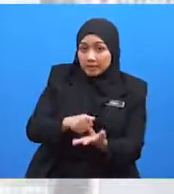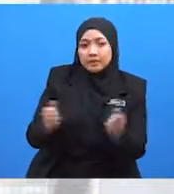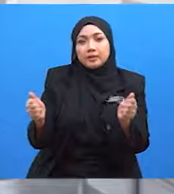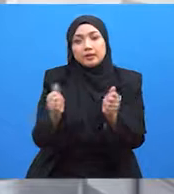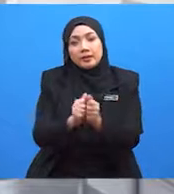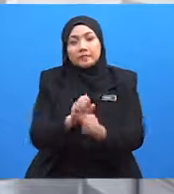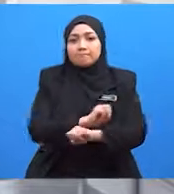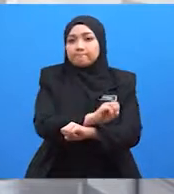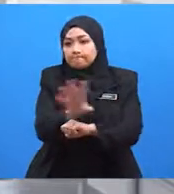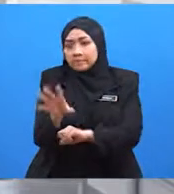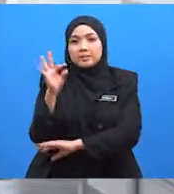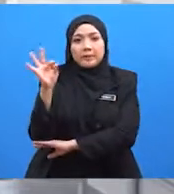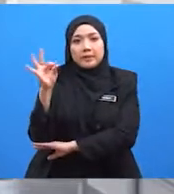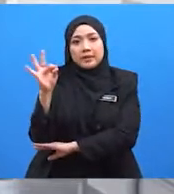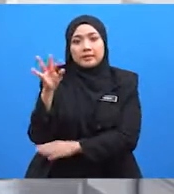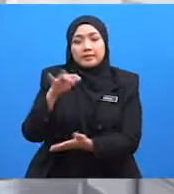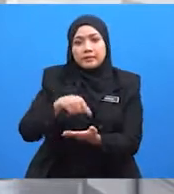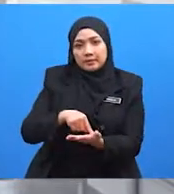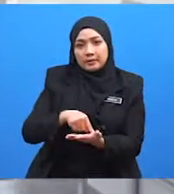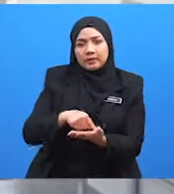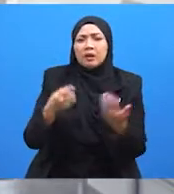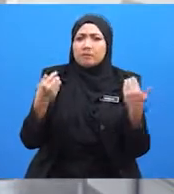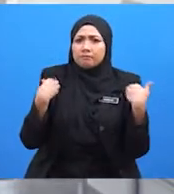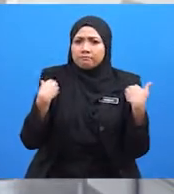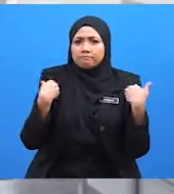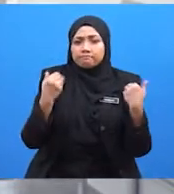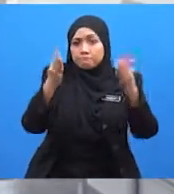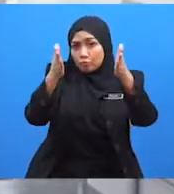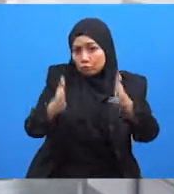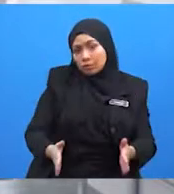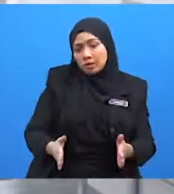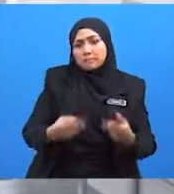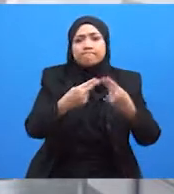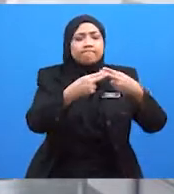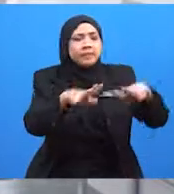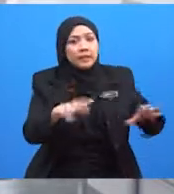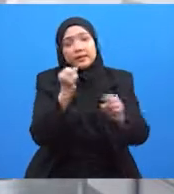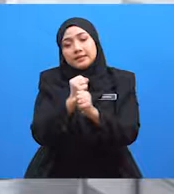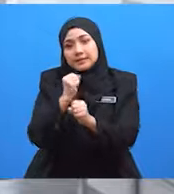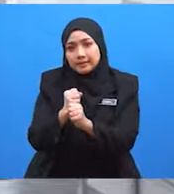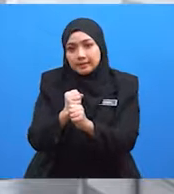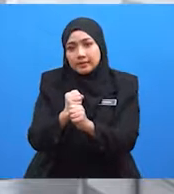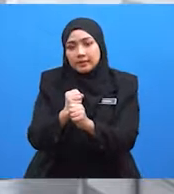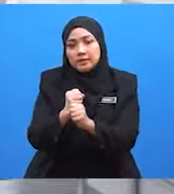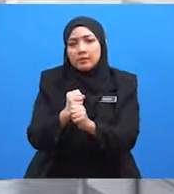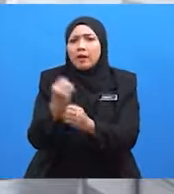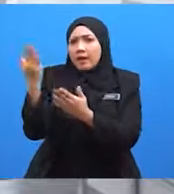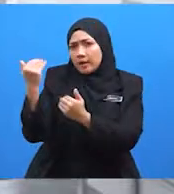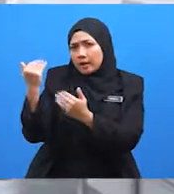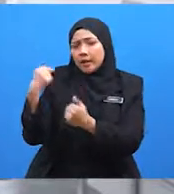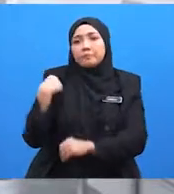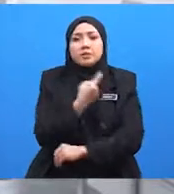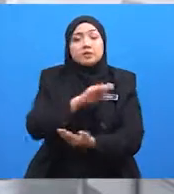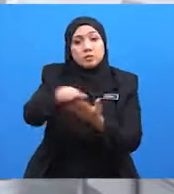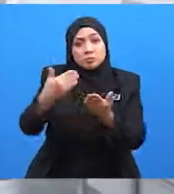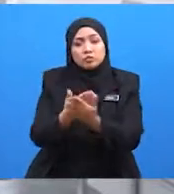ini. Ada yang kehilangan pekerjaan. Cikgu harap kita semua